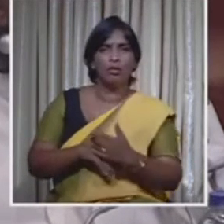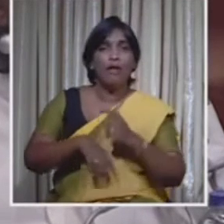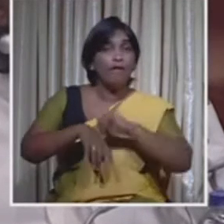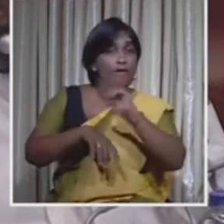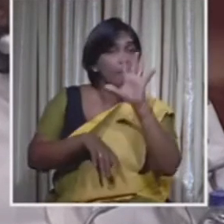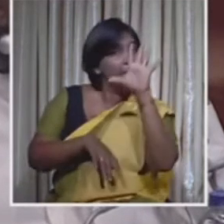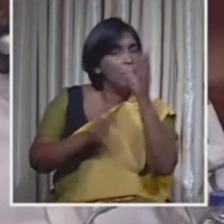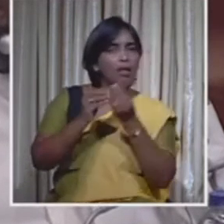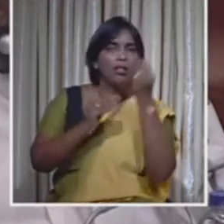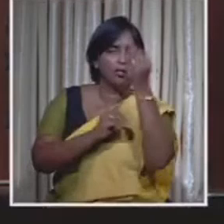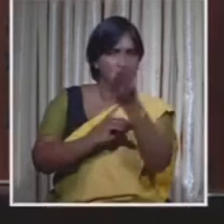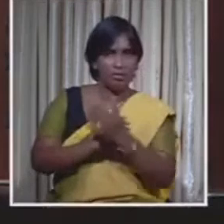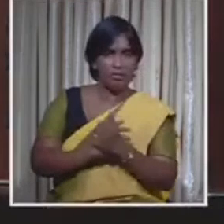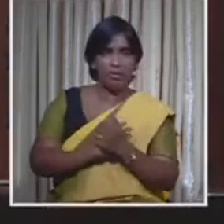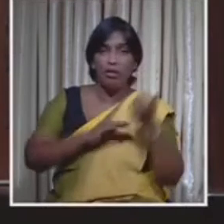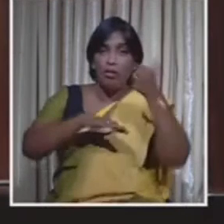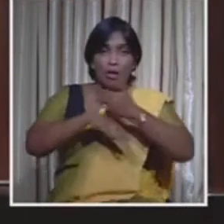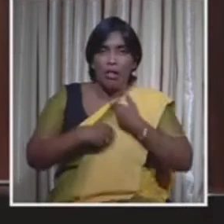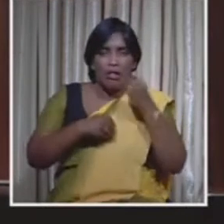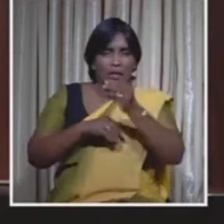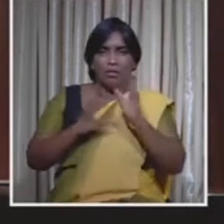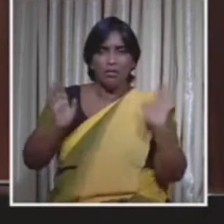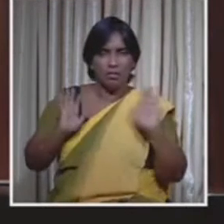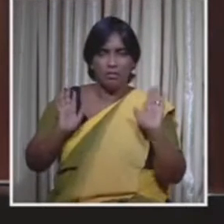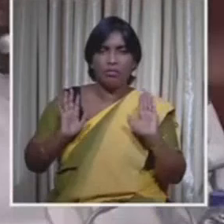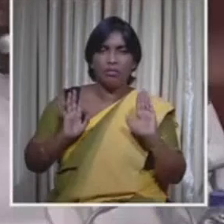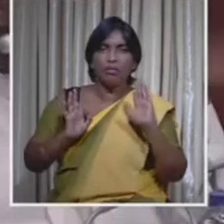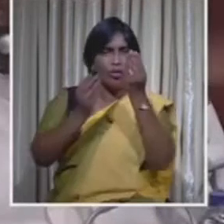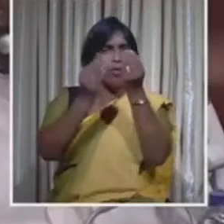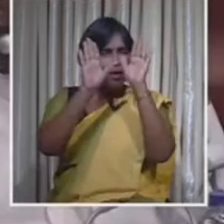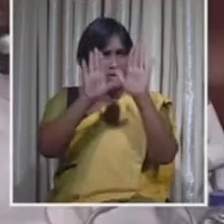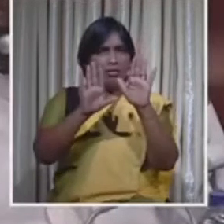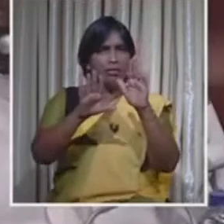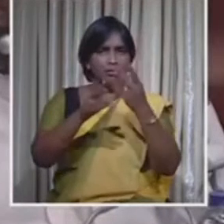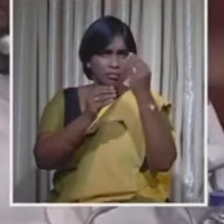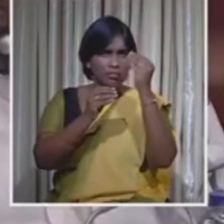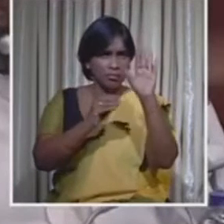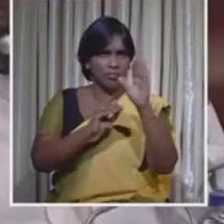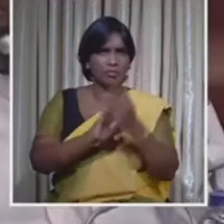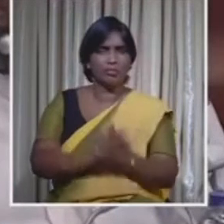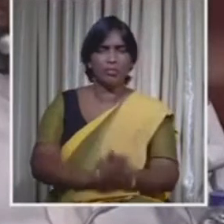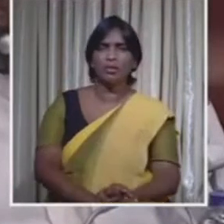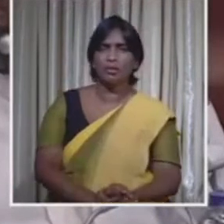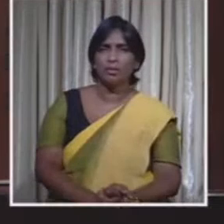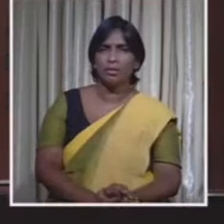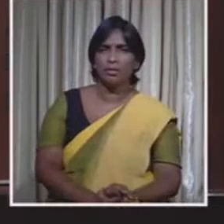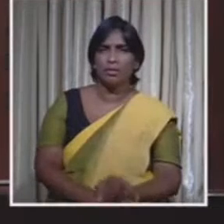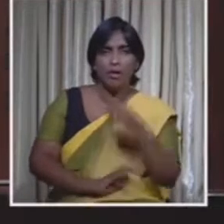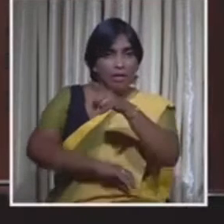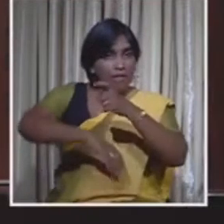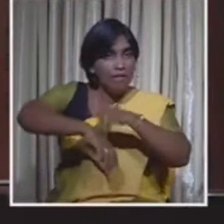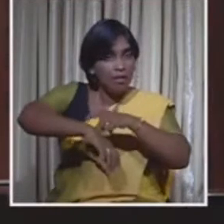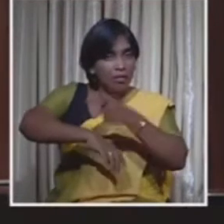විනාඩි පහක් දුන්නා අපහාස කරන්න බෝලාසේනේ නෙවෙයි දුන්නේ ඉතින් කතාව විනාඩියක් දෙන්න විනාඩියක් දෙන්න හරි ඔබතුමාගේ